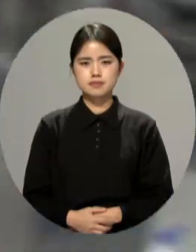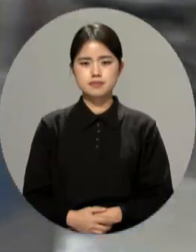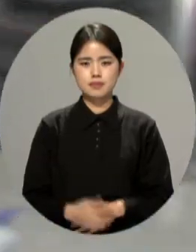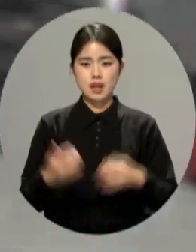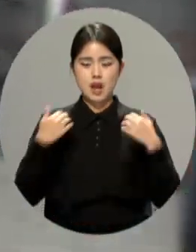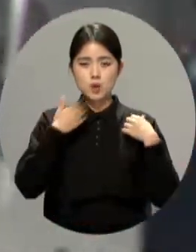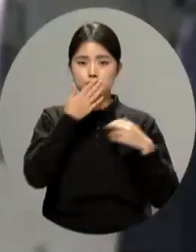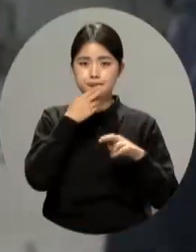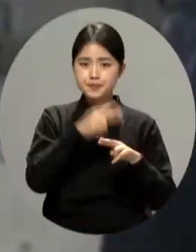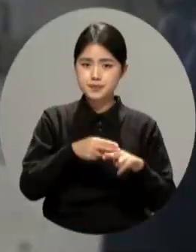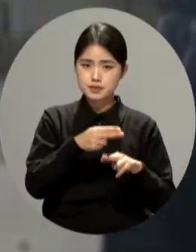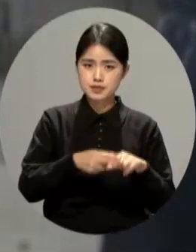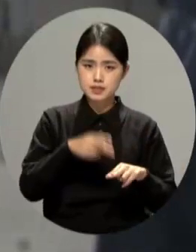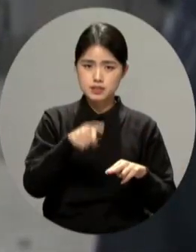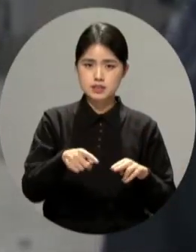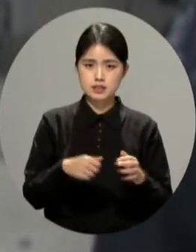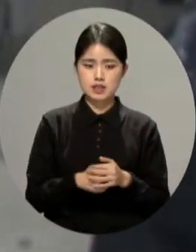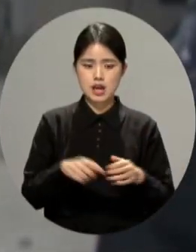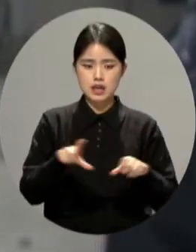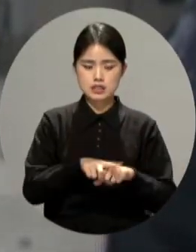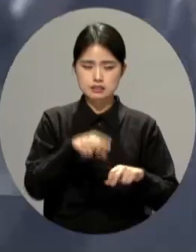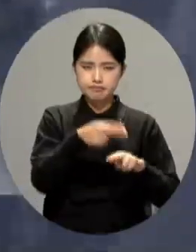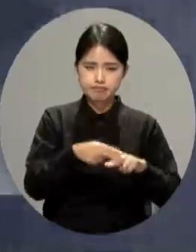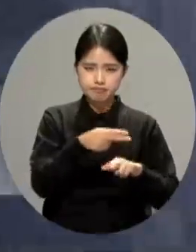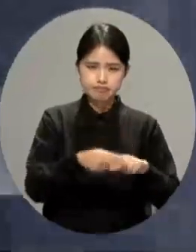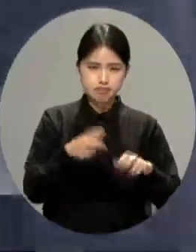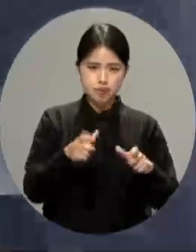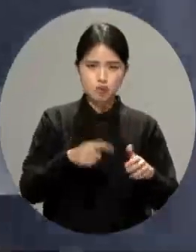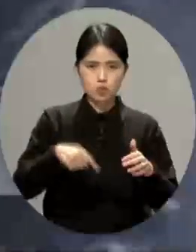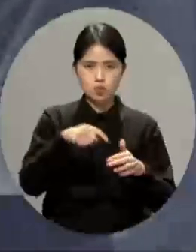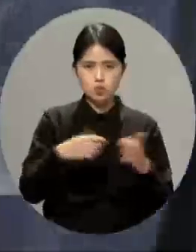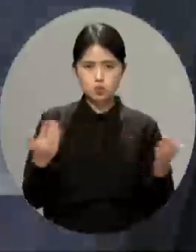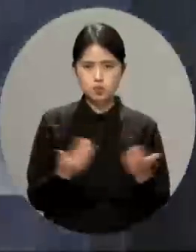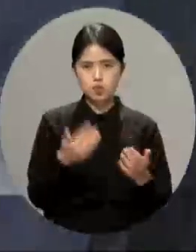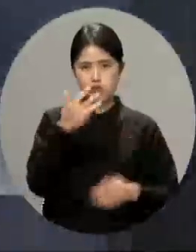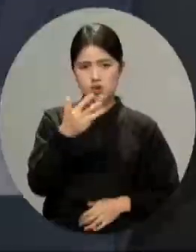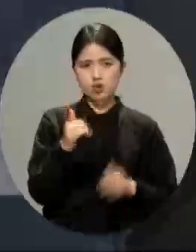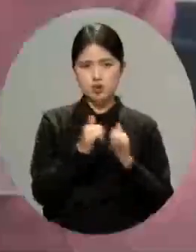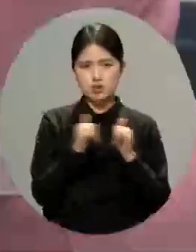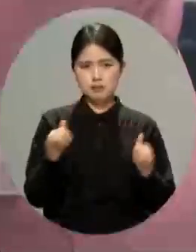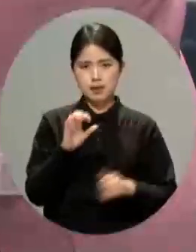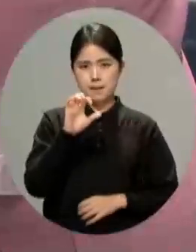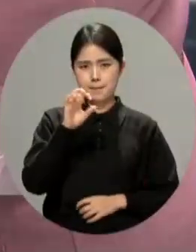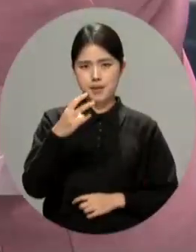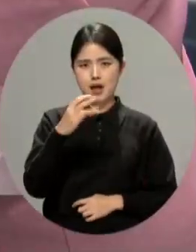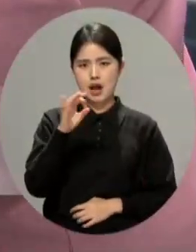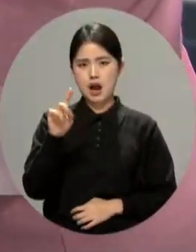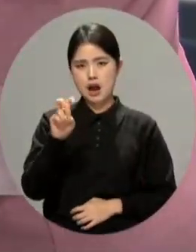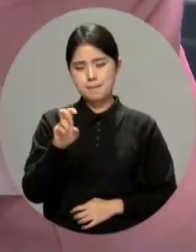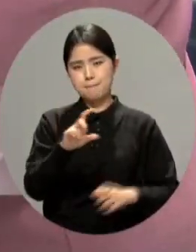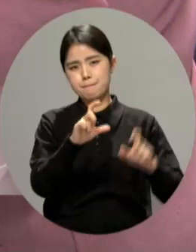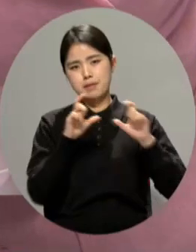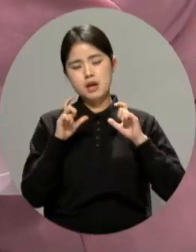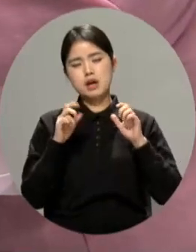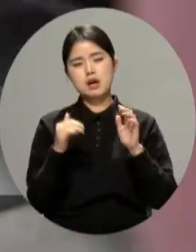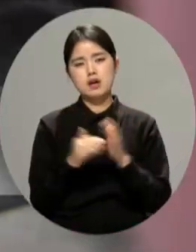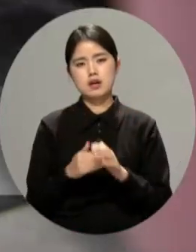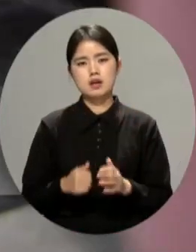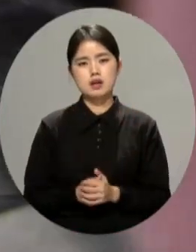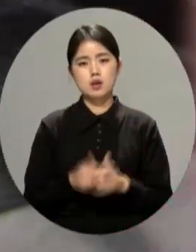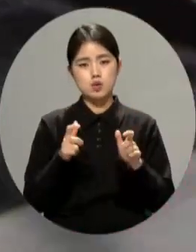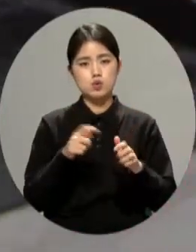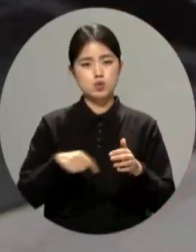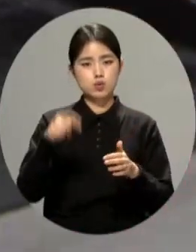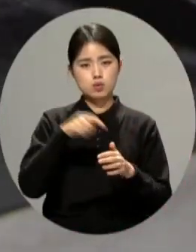학교 급식실에서 가스조리기구를 다루는 도내 급식 종사자 8명이 폐암 진단을 받은 것으로 나타났습니다. 도내